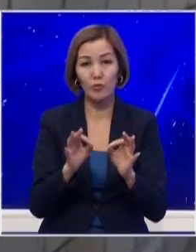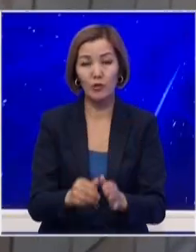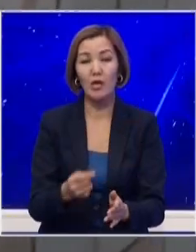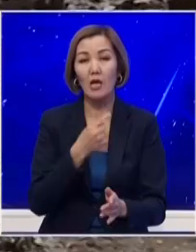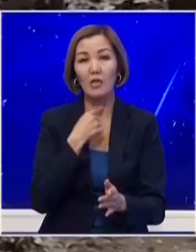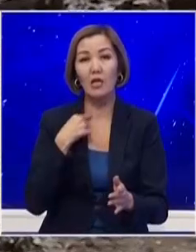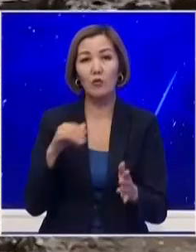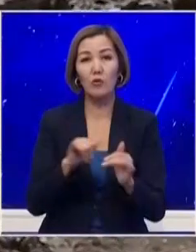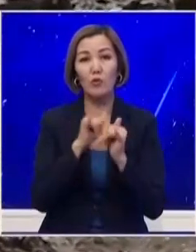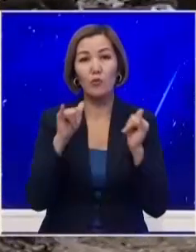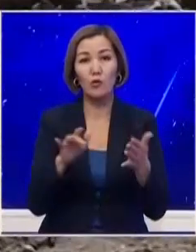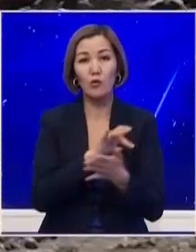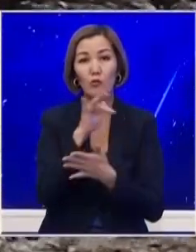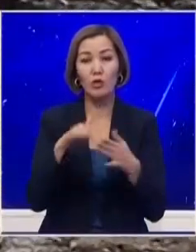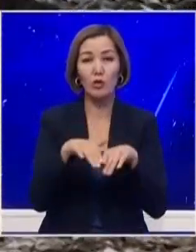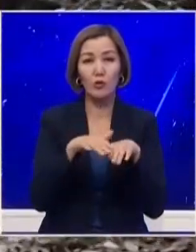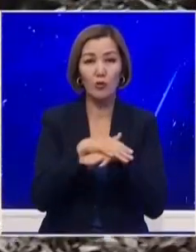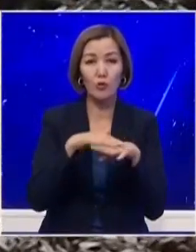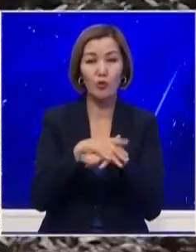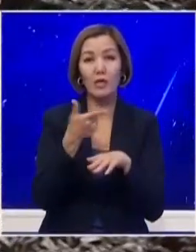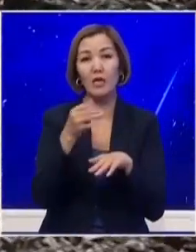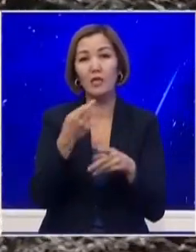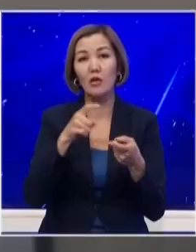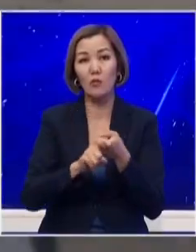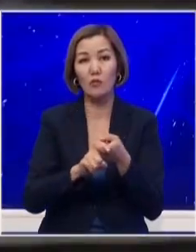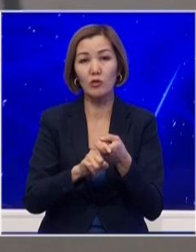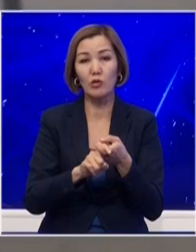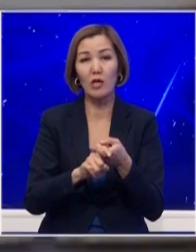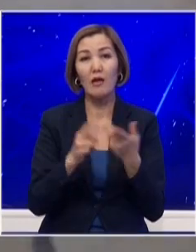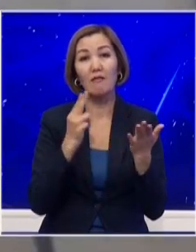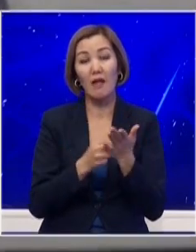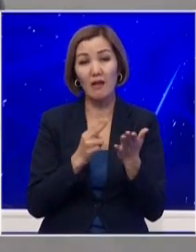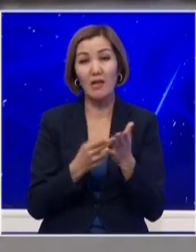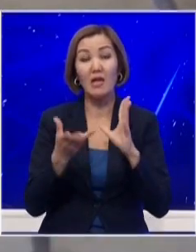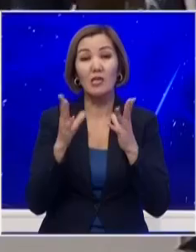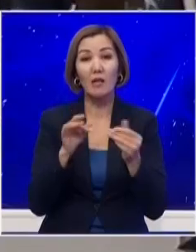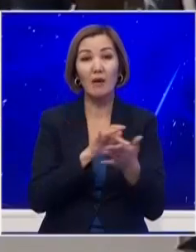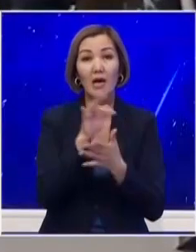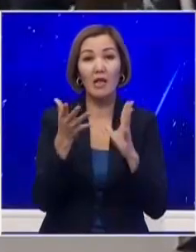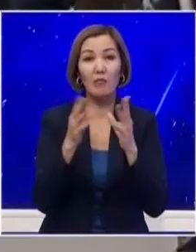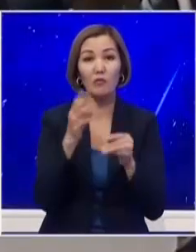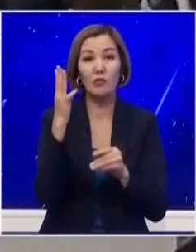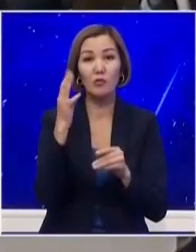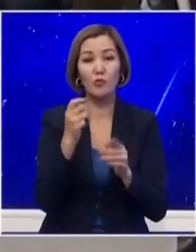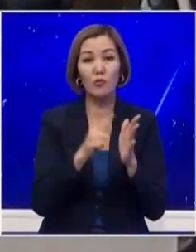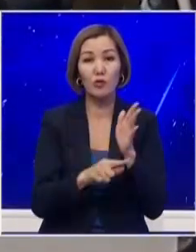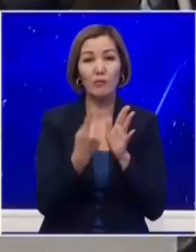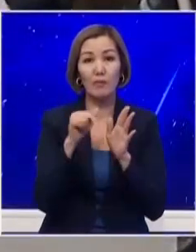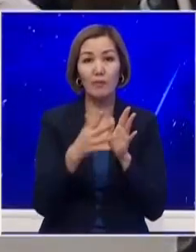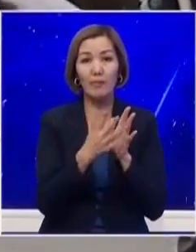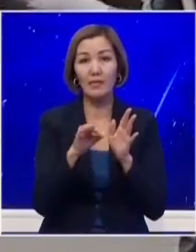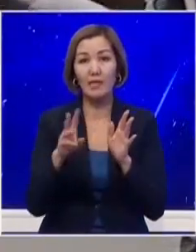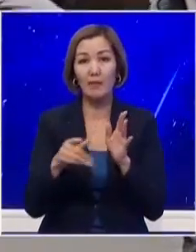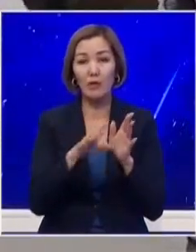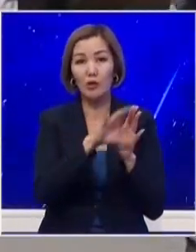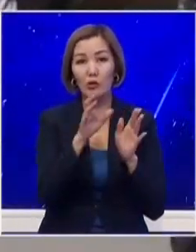Талдықорған өркендеу шығала, тұрғындардың табиғи газға қосылуы соның бірден бір дәлелі. Жалпы қала бойынша 921,5 километр